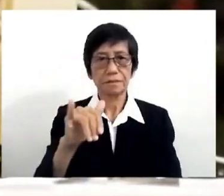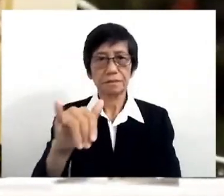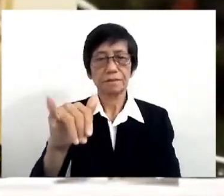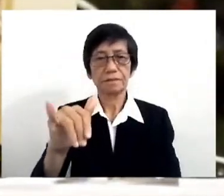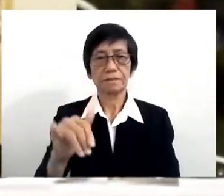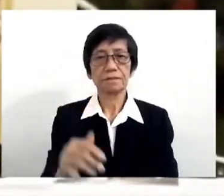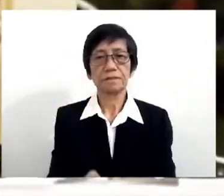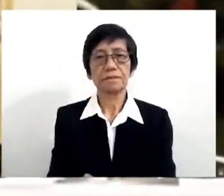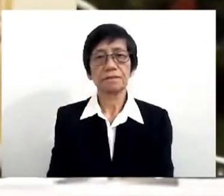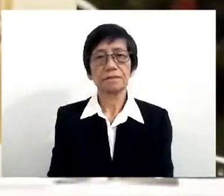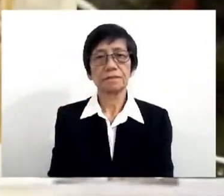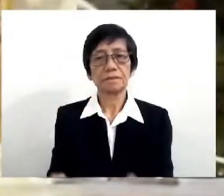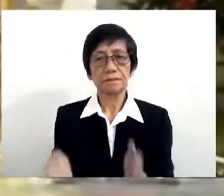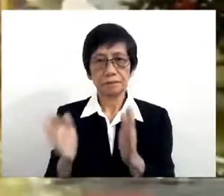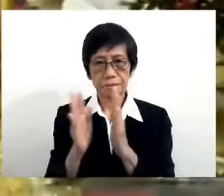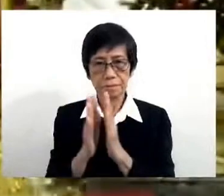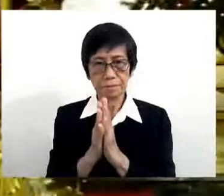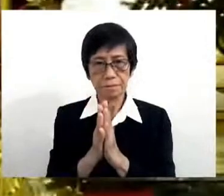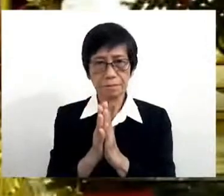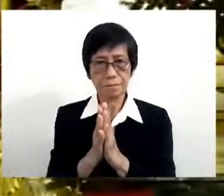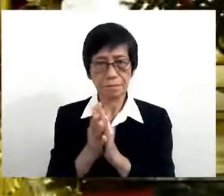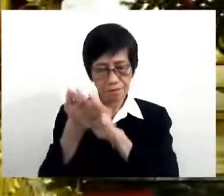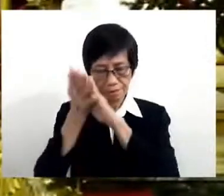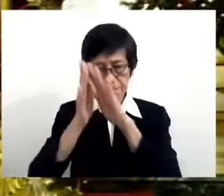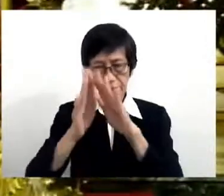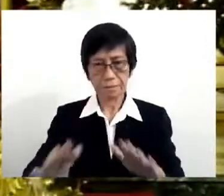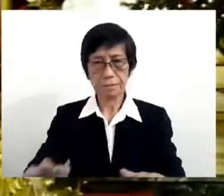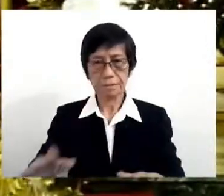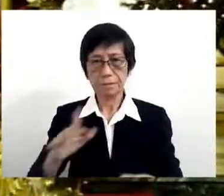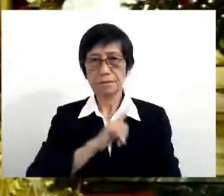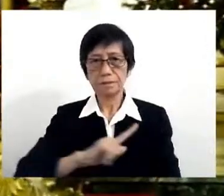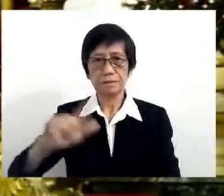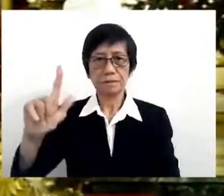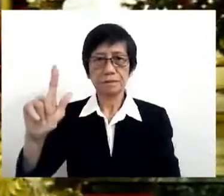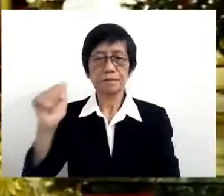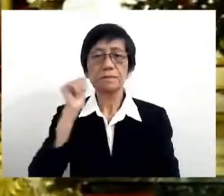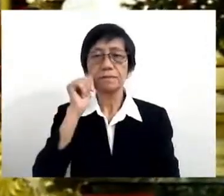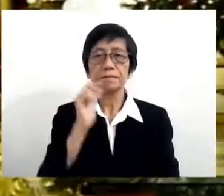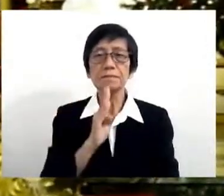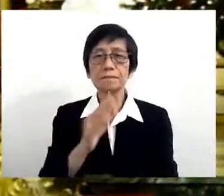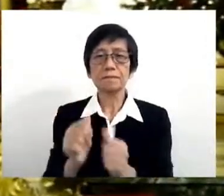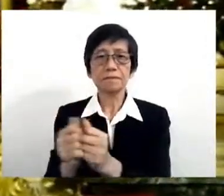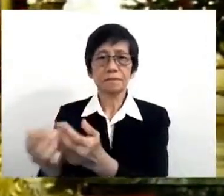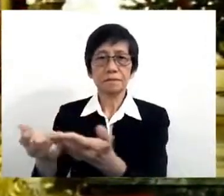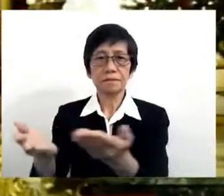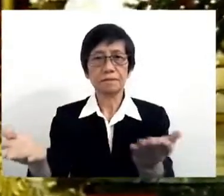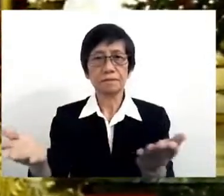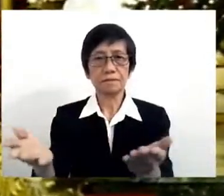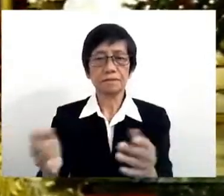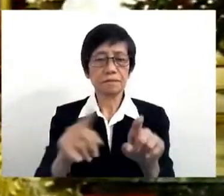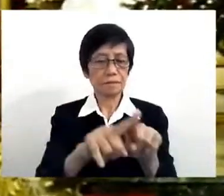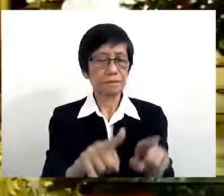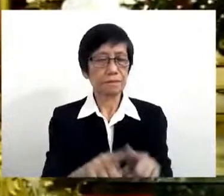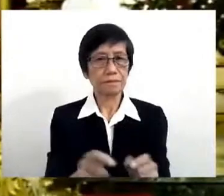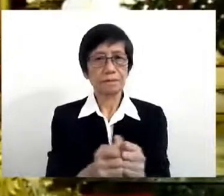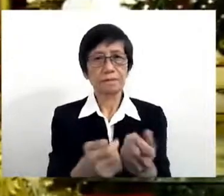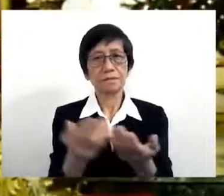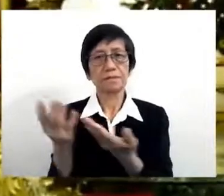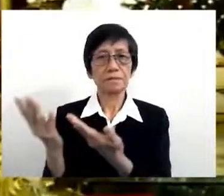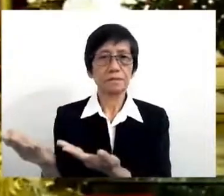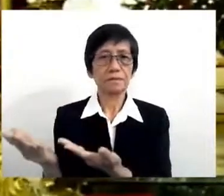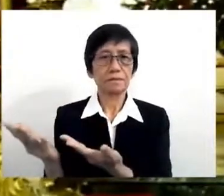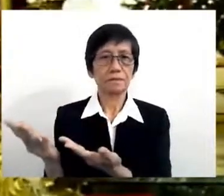hanggan. Amen. Ang kapayapaan ng Panginoon ay laging sumainyo. At sumaiyo rin. Magbigayan po